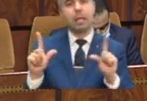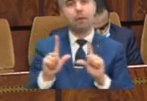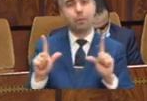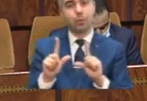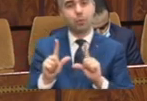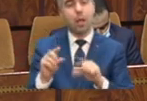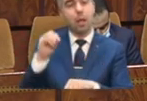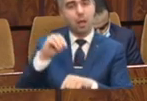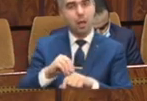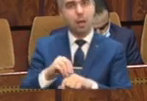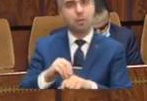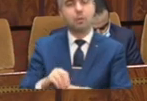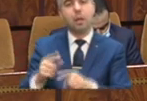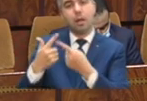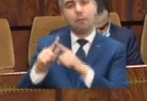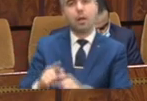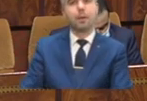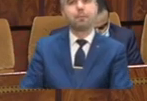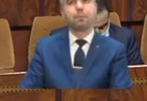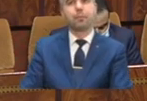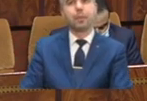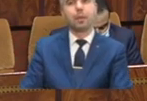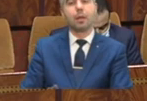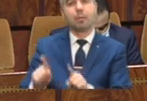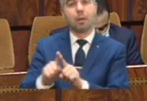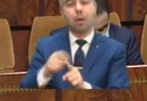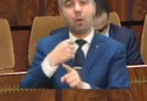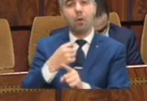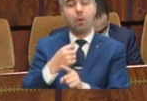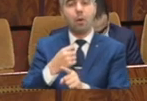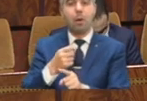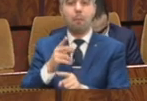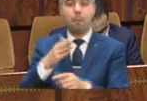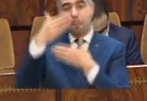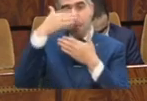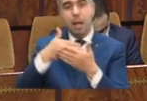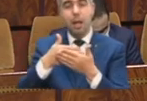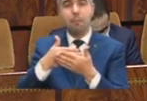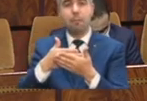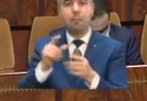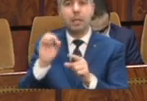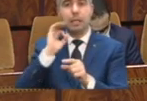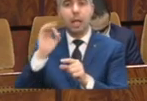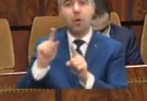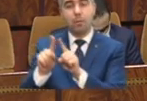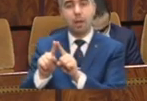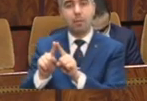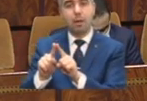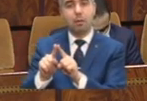أيضا تم تكريم واحد العالمة مغربية سميتها هاجر المصنف